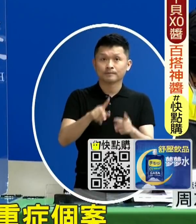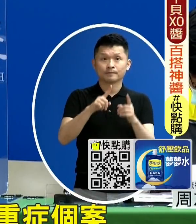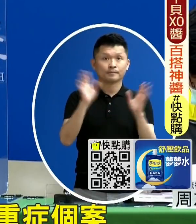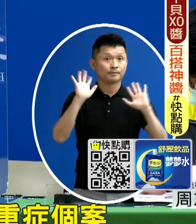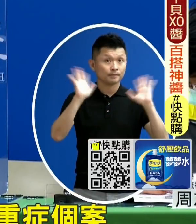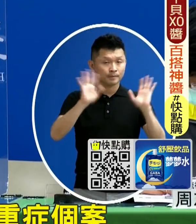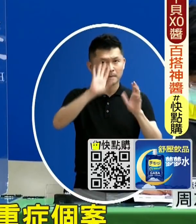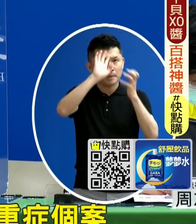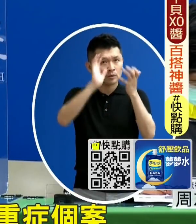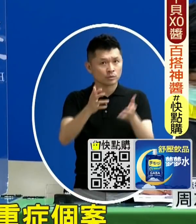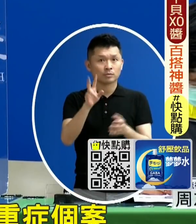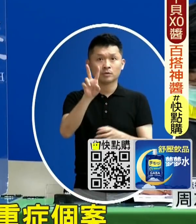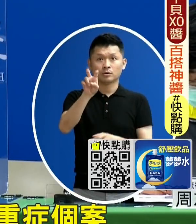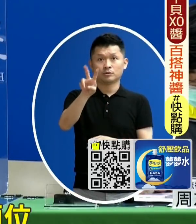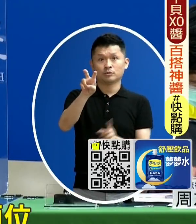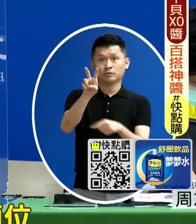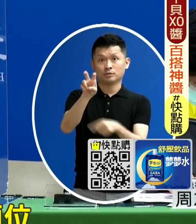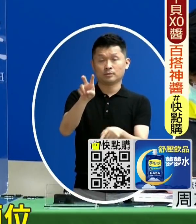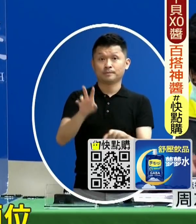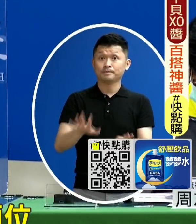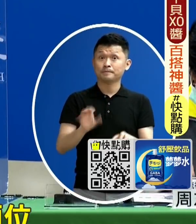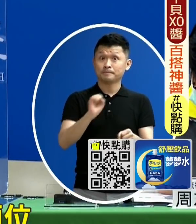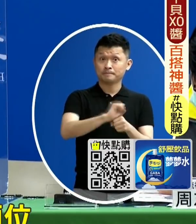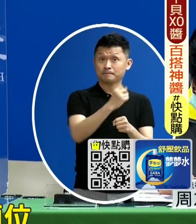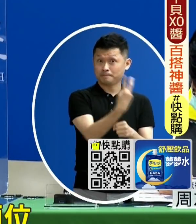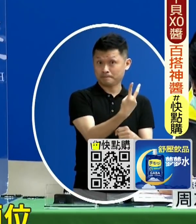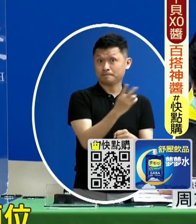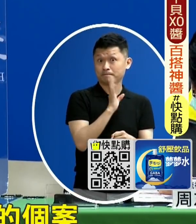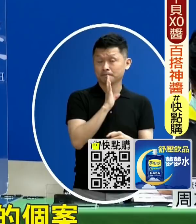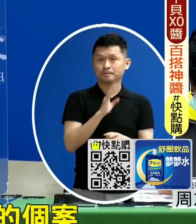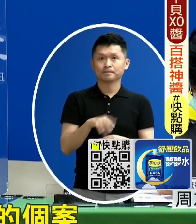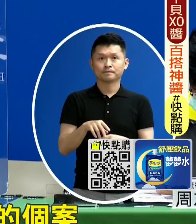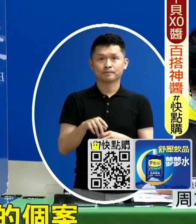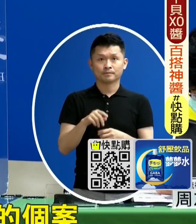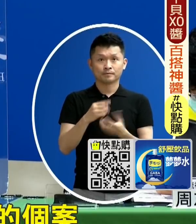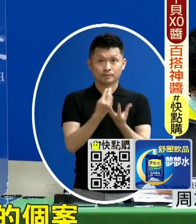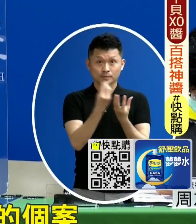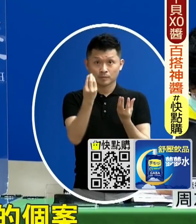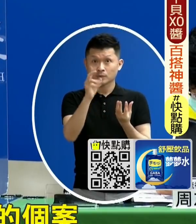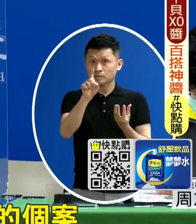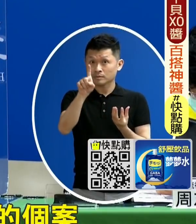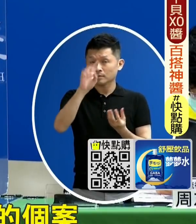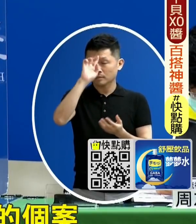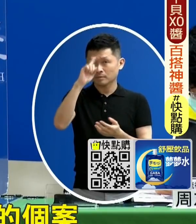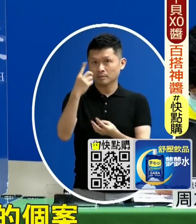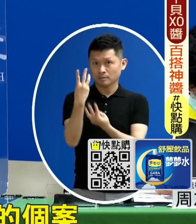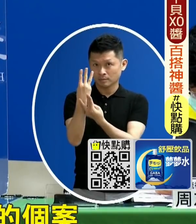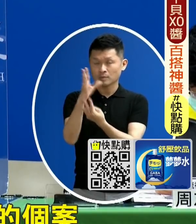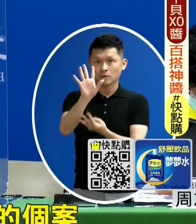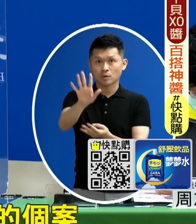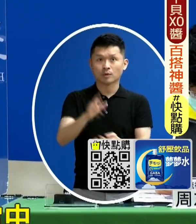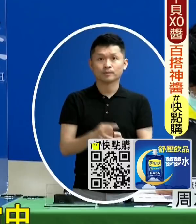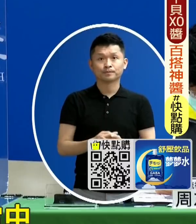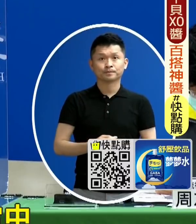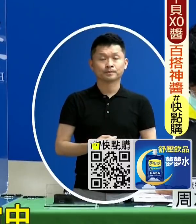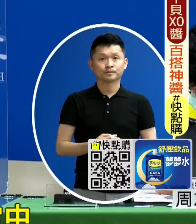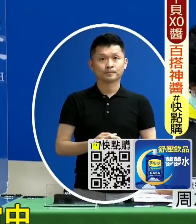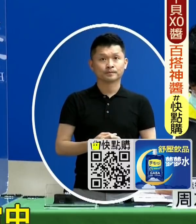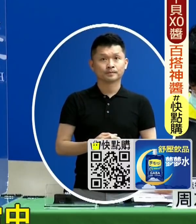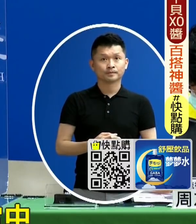这个儿童的重症个案，今天是新增2位，那其中11位是脑炎的个案，那这脑炎的个案当